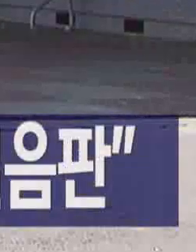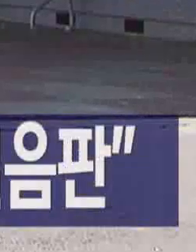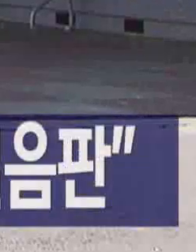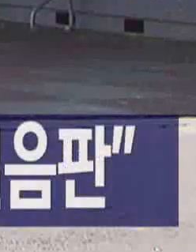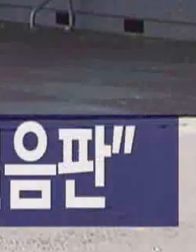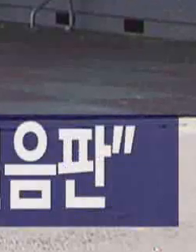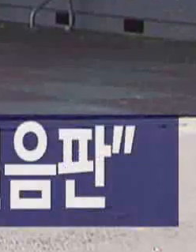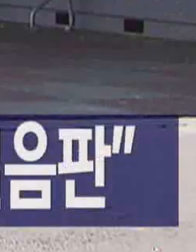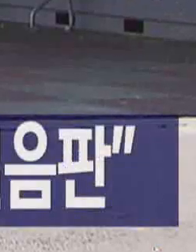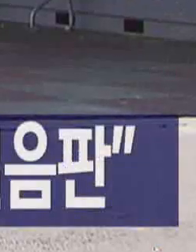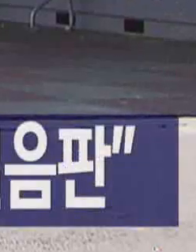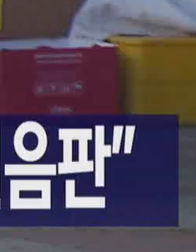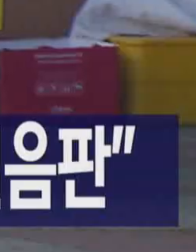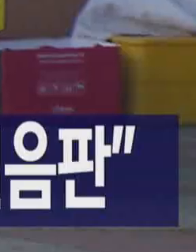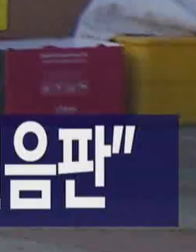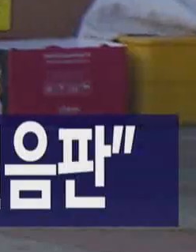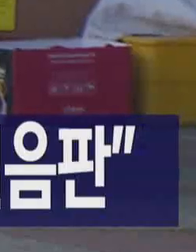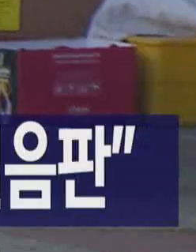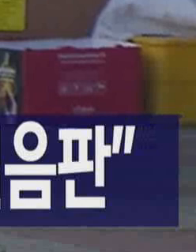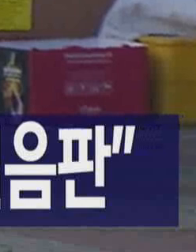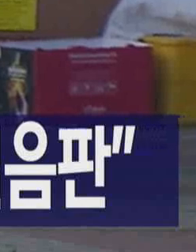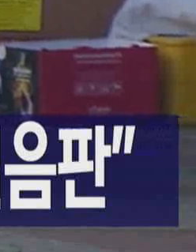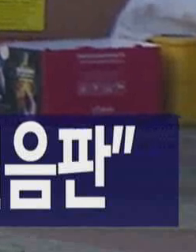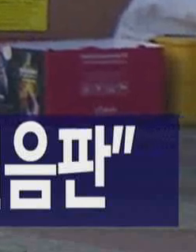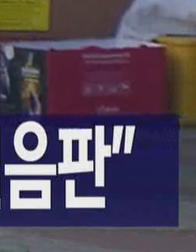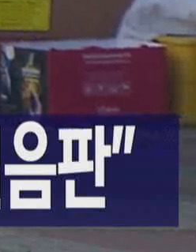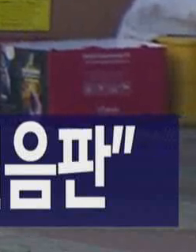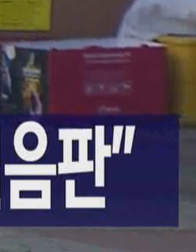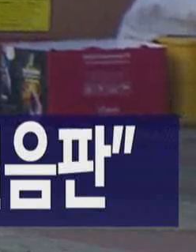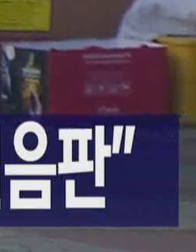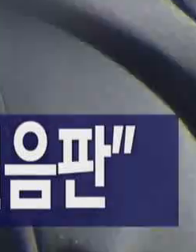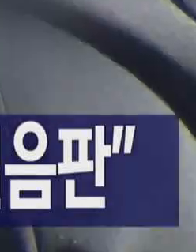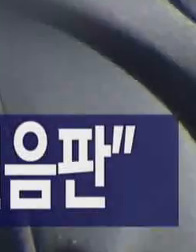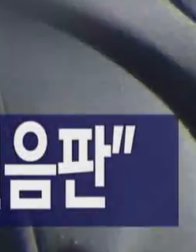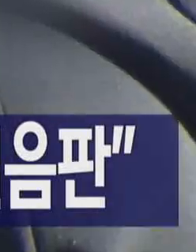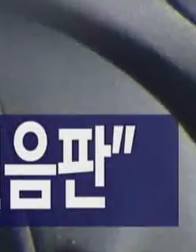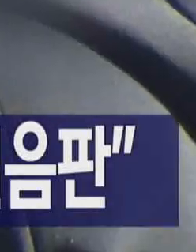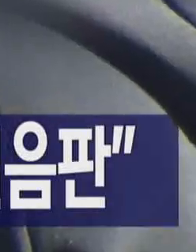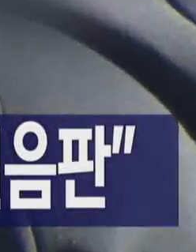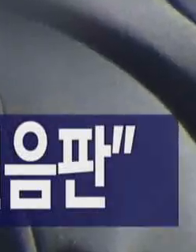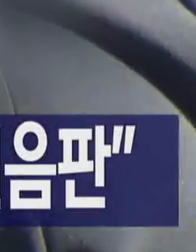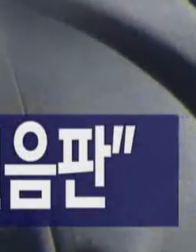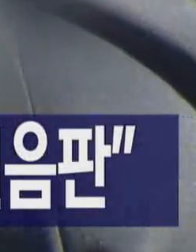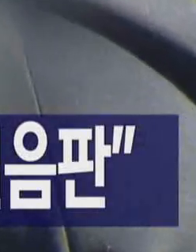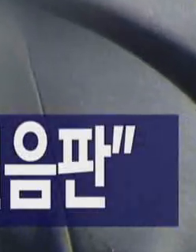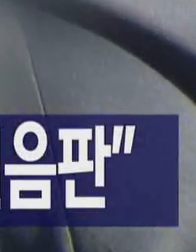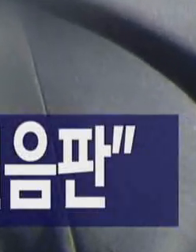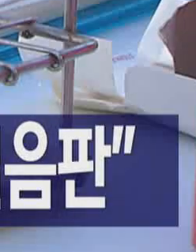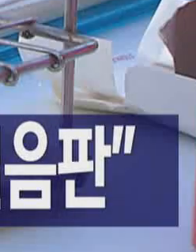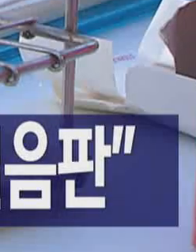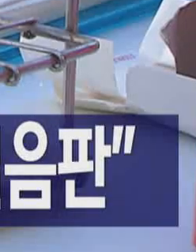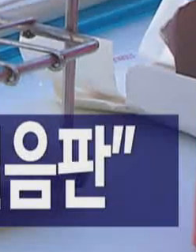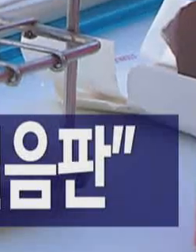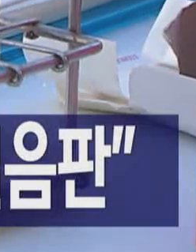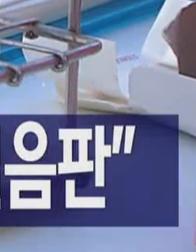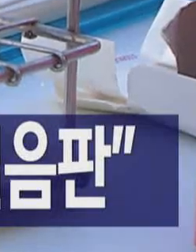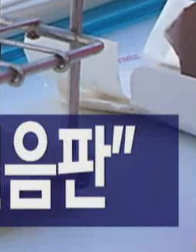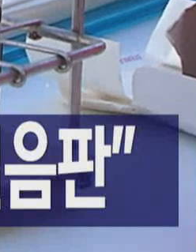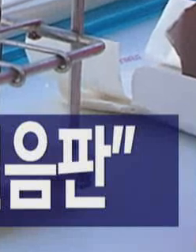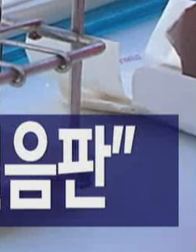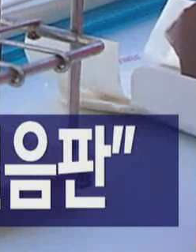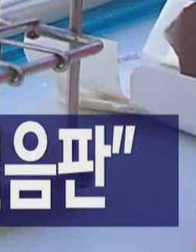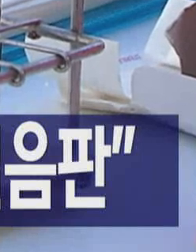전남 동북권의 코로나19 확산세가 일단 진정되는 양상을 보이고 있습니다. 하지만 감염 경로를 알 수 없거나